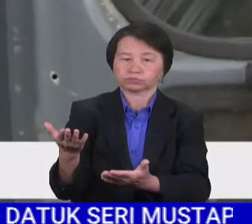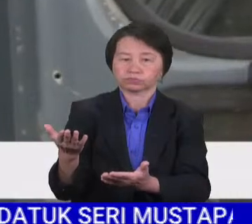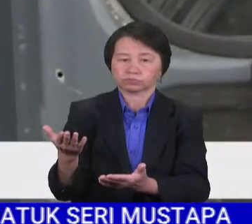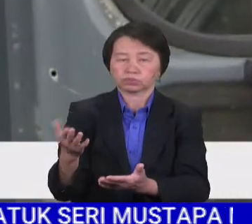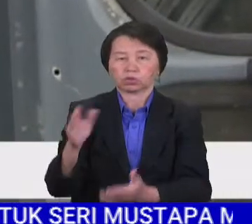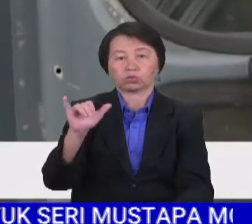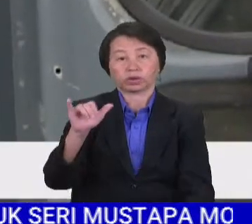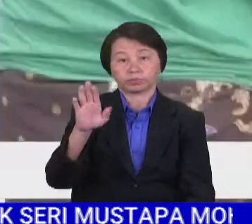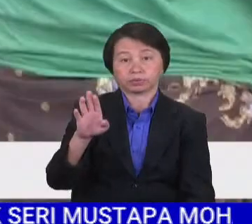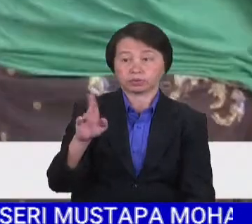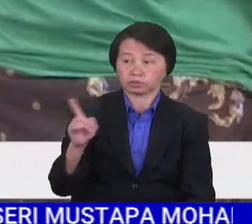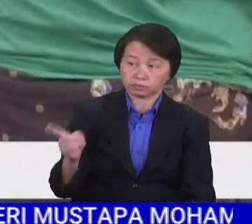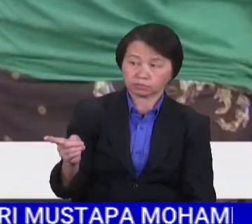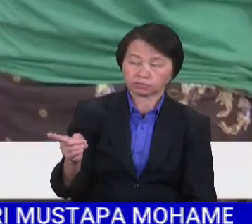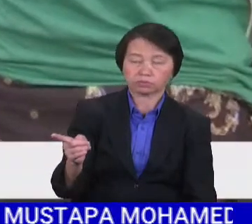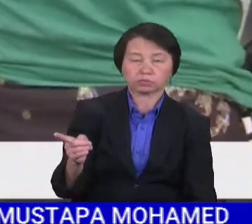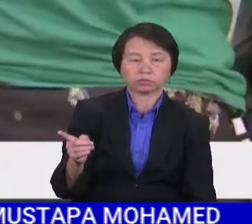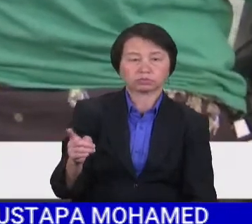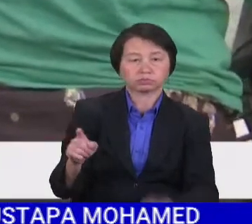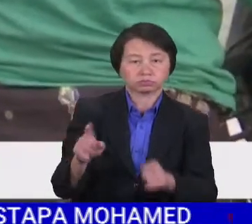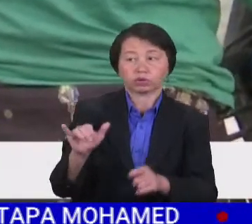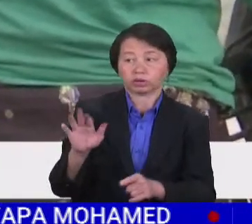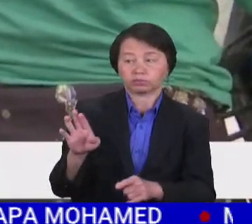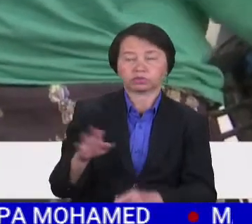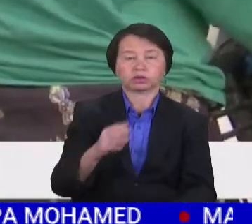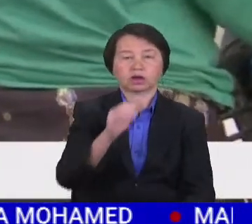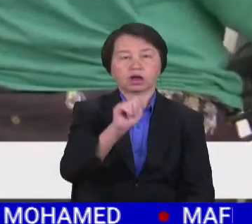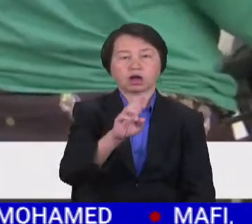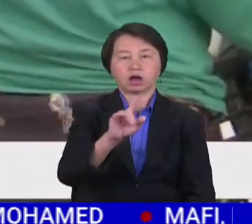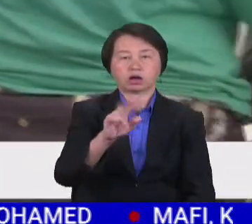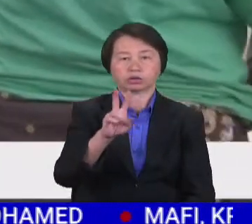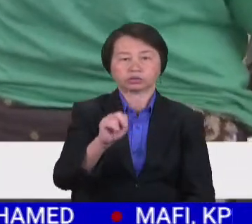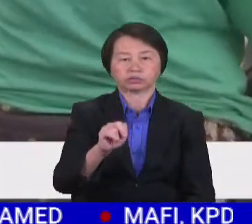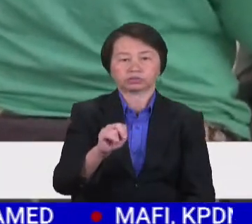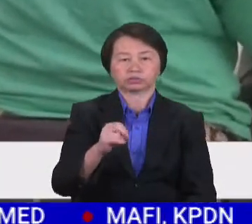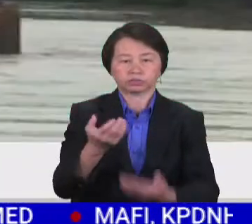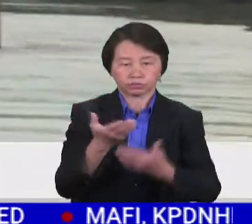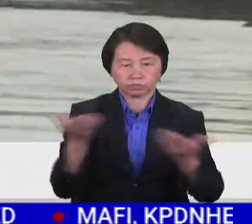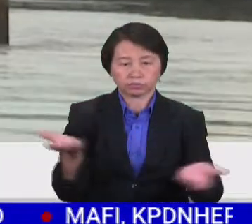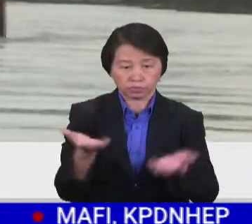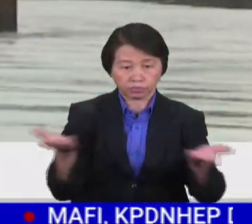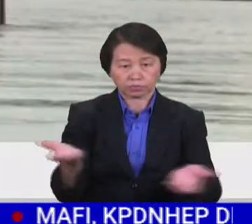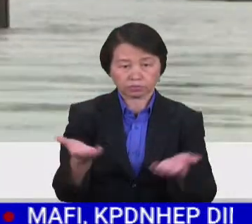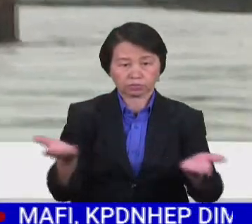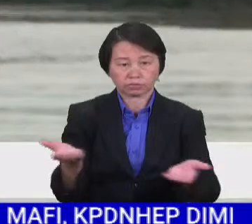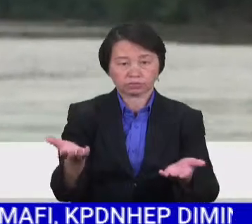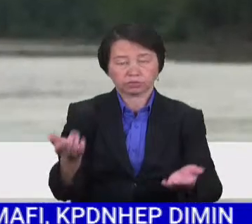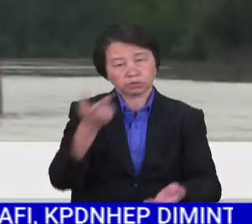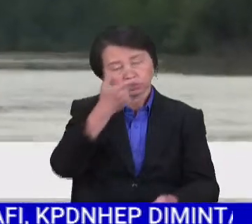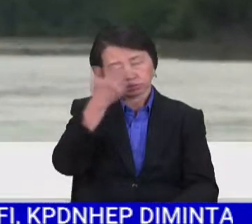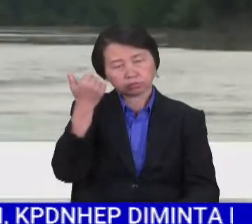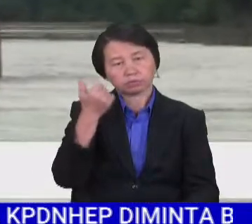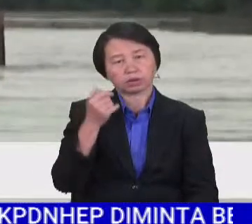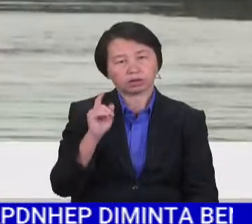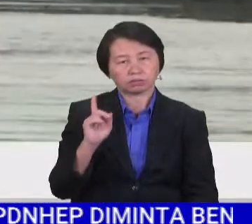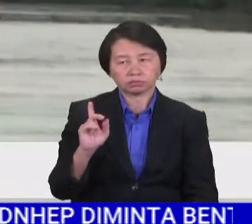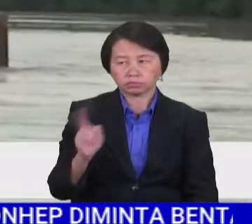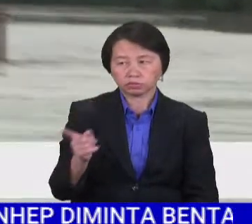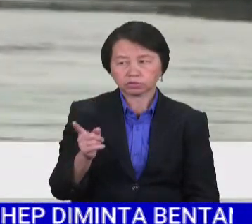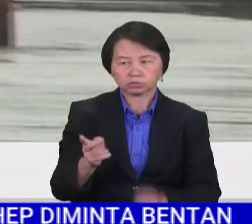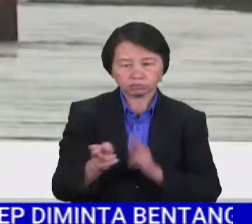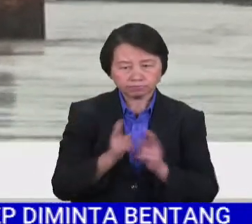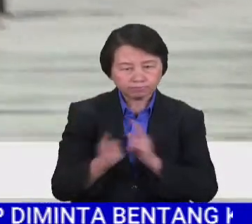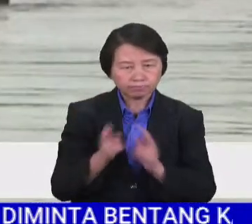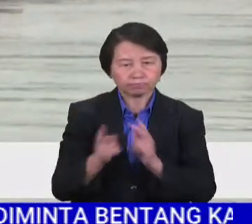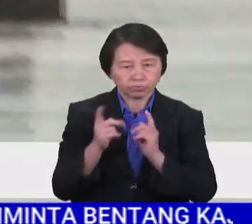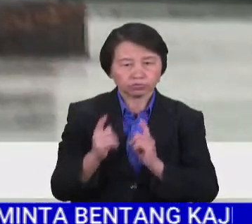webi atouna jurus Lanes lagu add-on Endo 78 dan karena berusaha